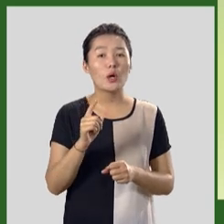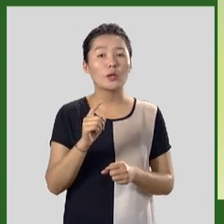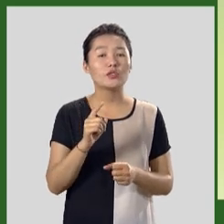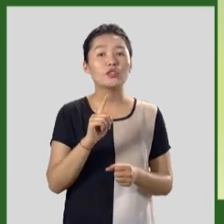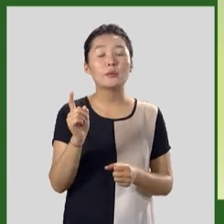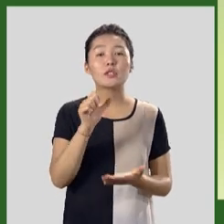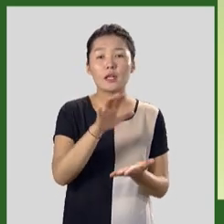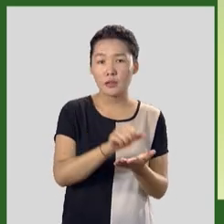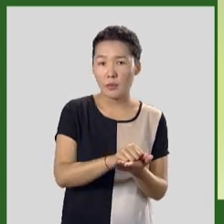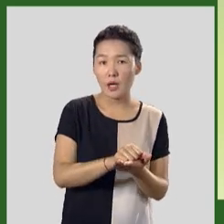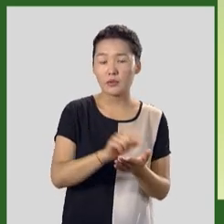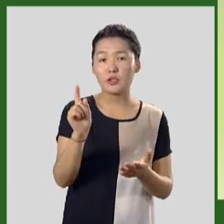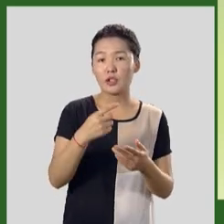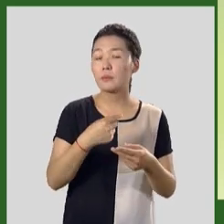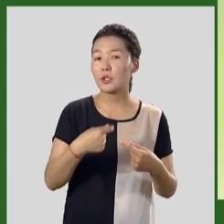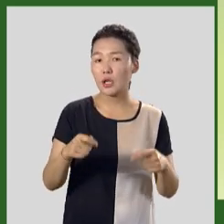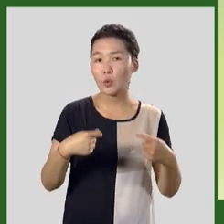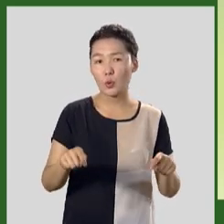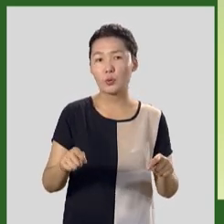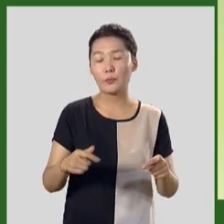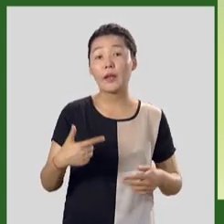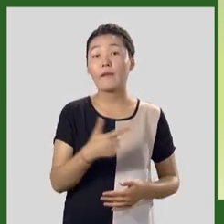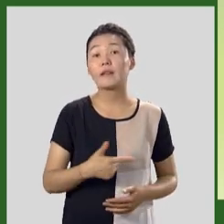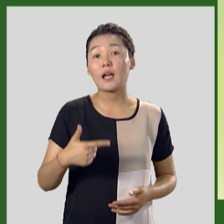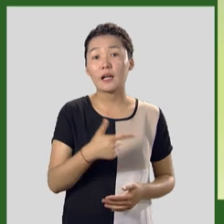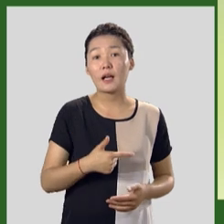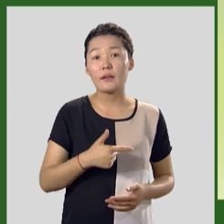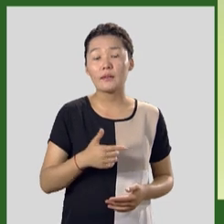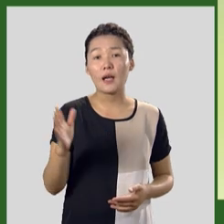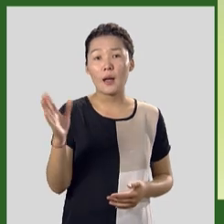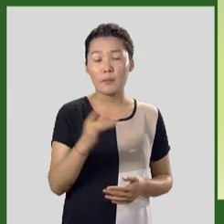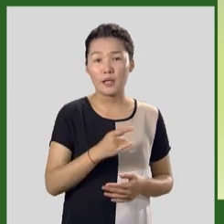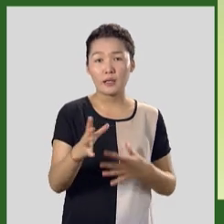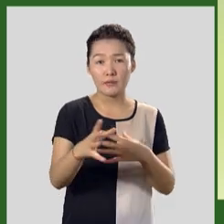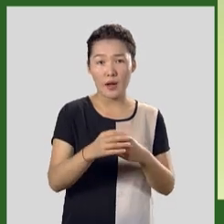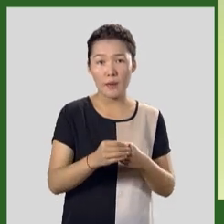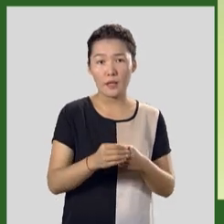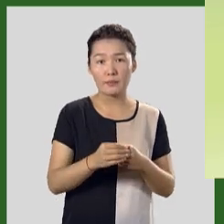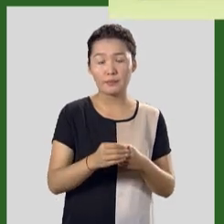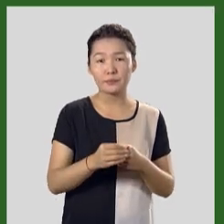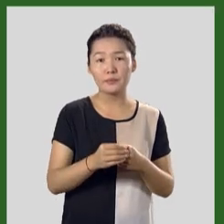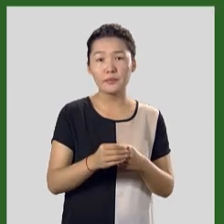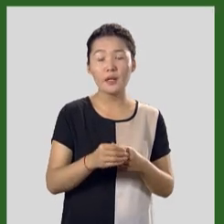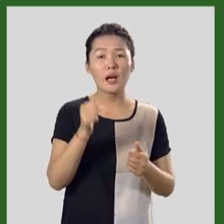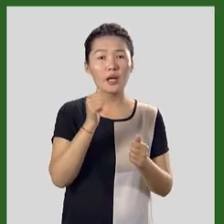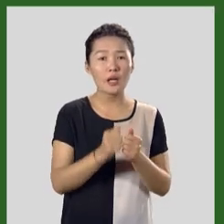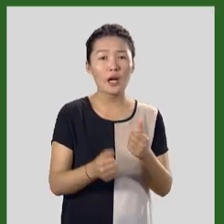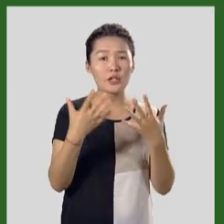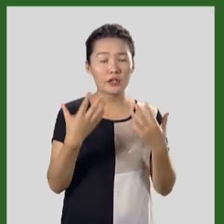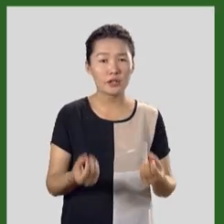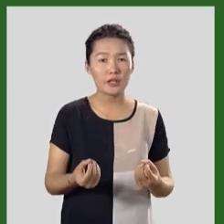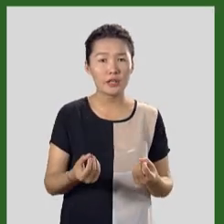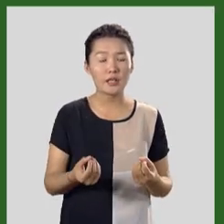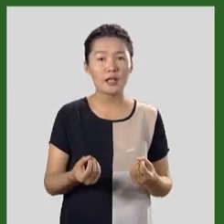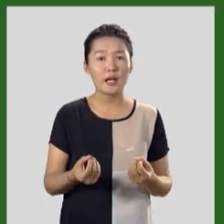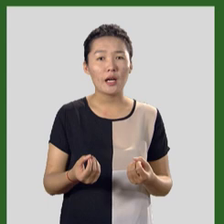чем торгуют. С географией мы с вами сталкиваемся каждый день.